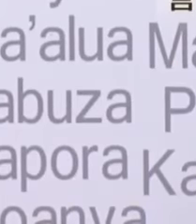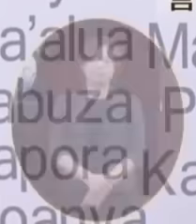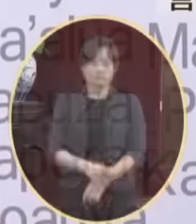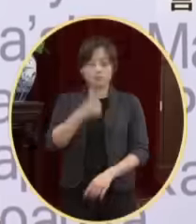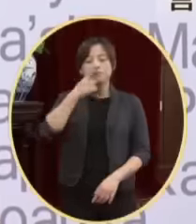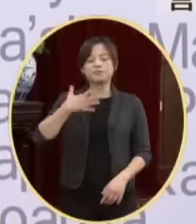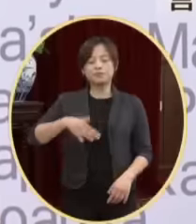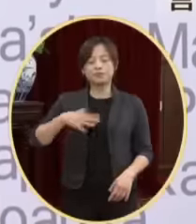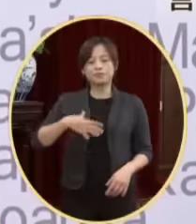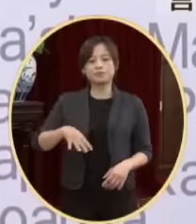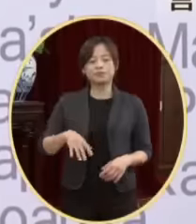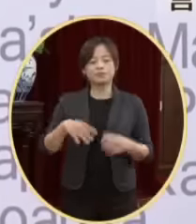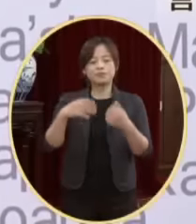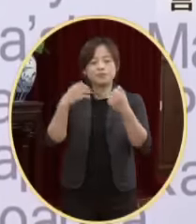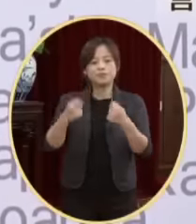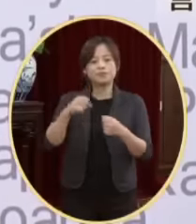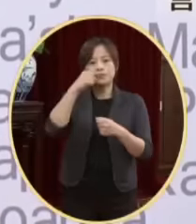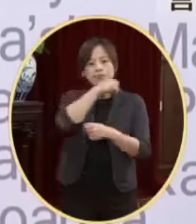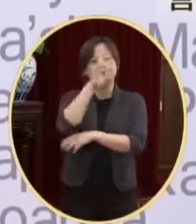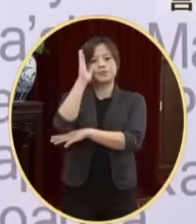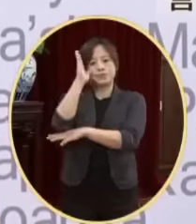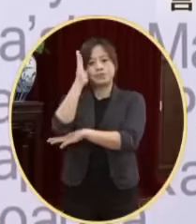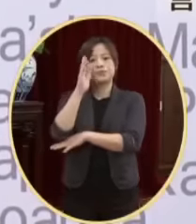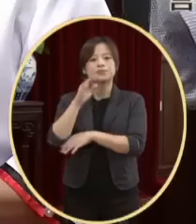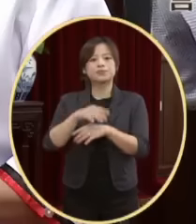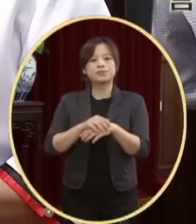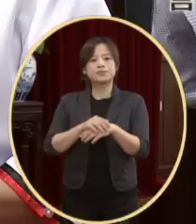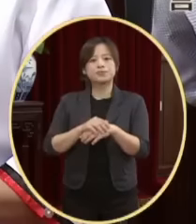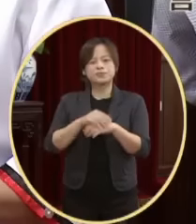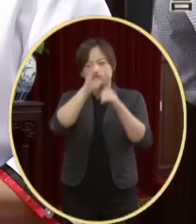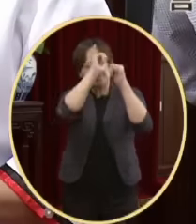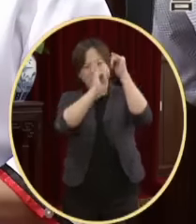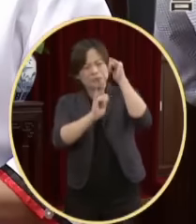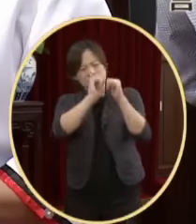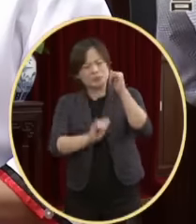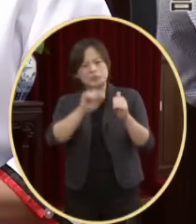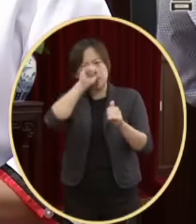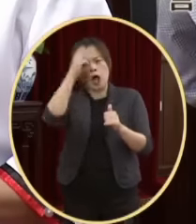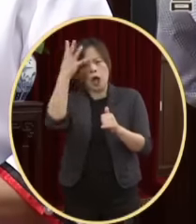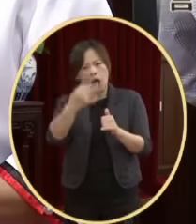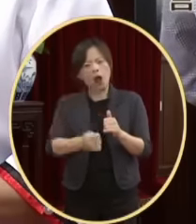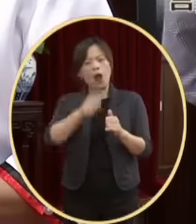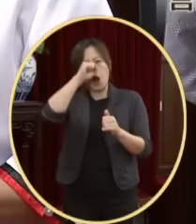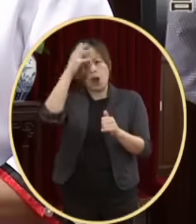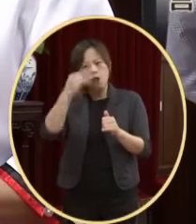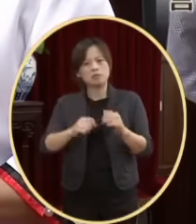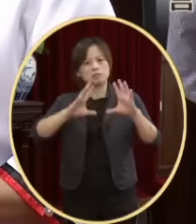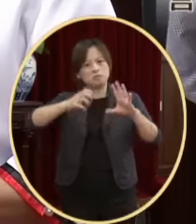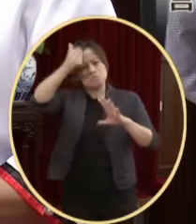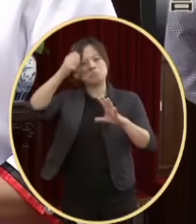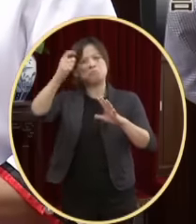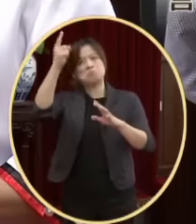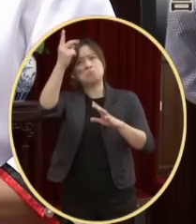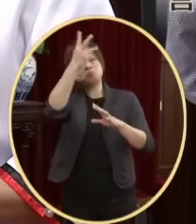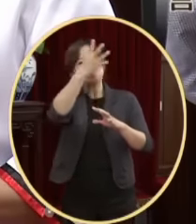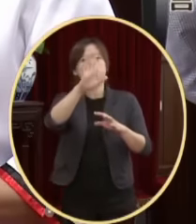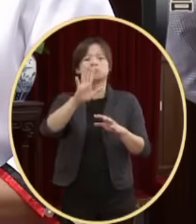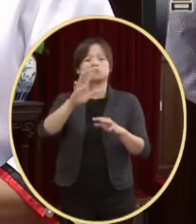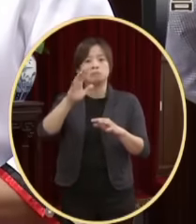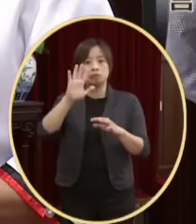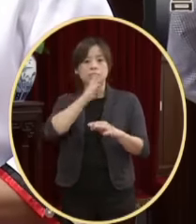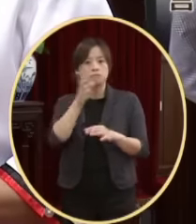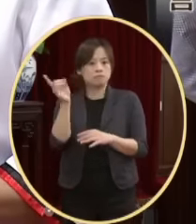我知道在台湾的政府啊，历届以来有好多好多的总统，但是